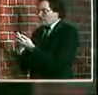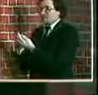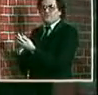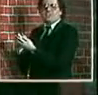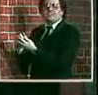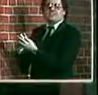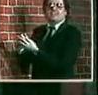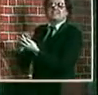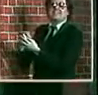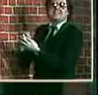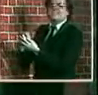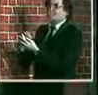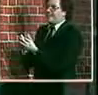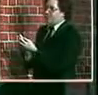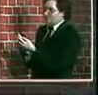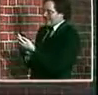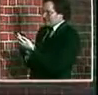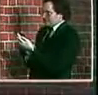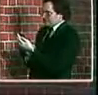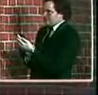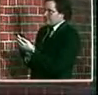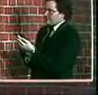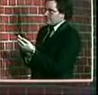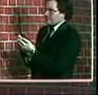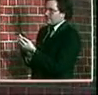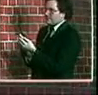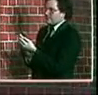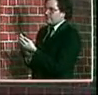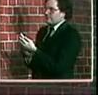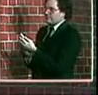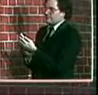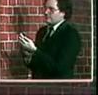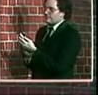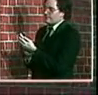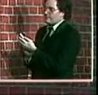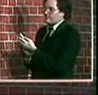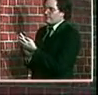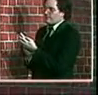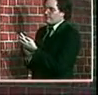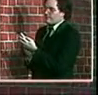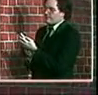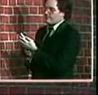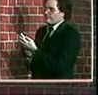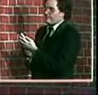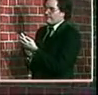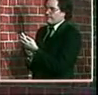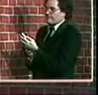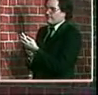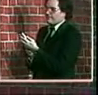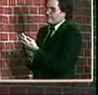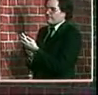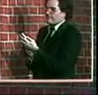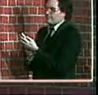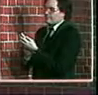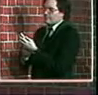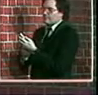magát. A Csehszlovák egyesen egy zenei vetélkedőt látunk. De odna az nem, a Ludwig van Beethoven. A Ludwig van Beethoven